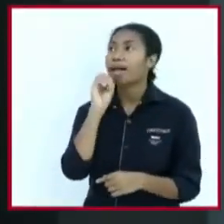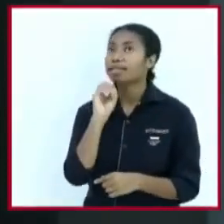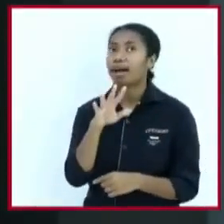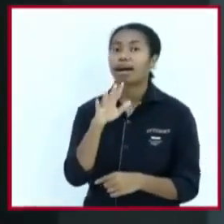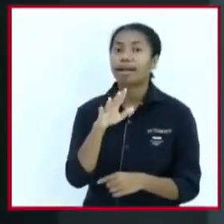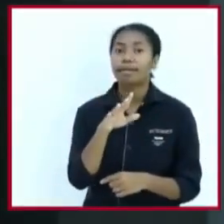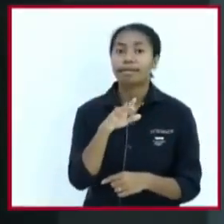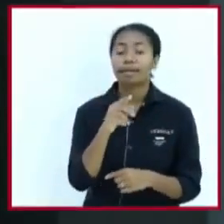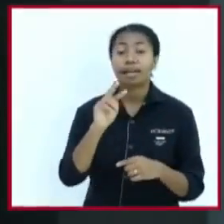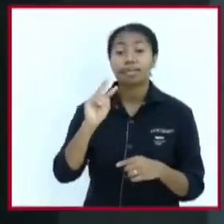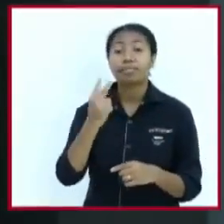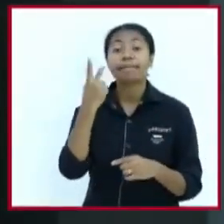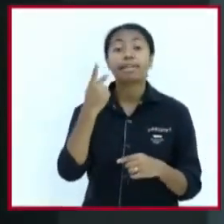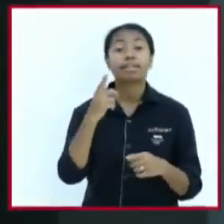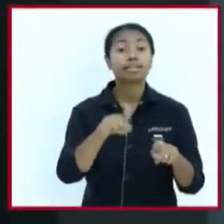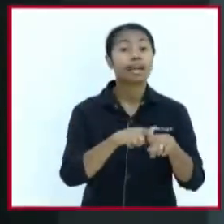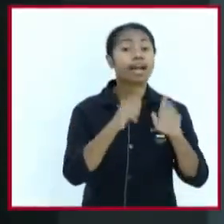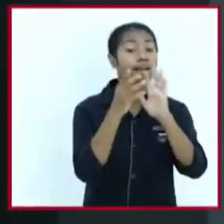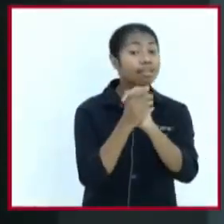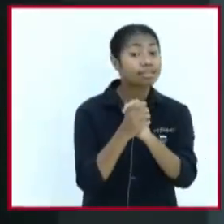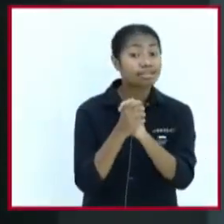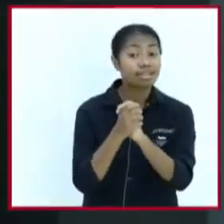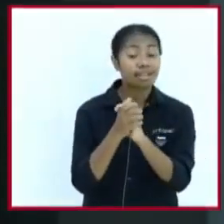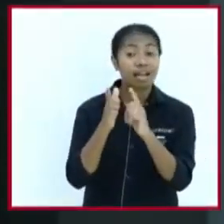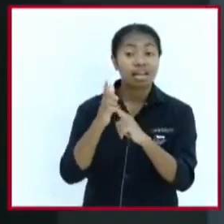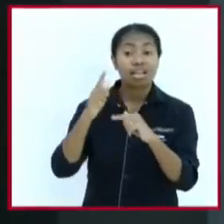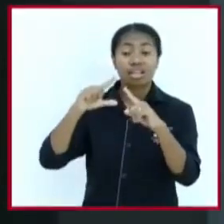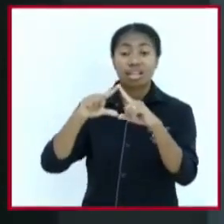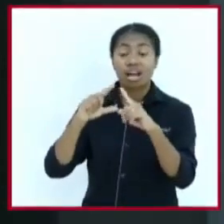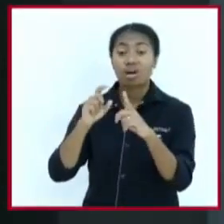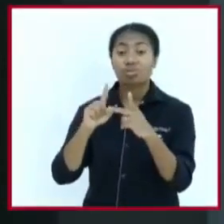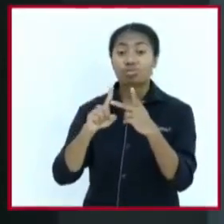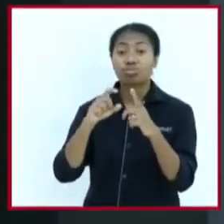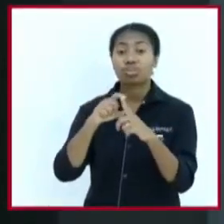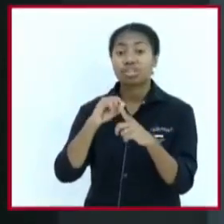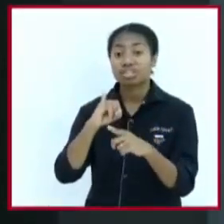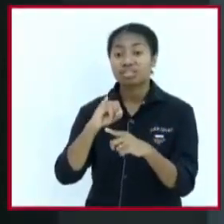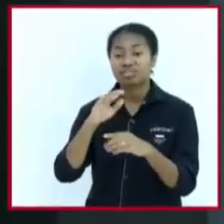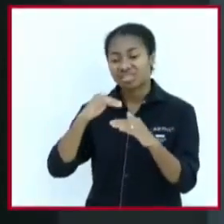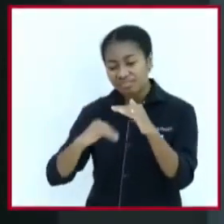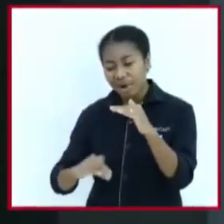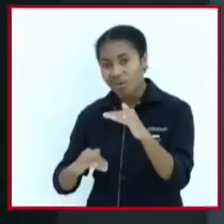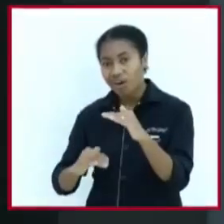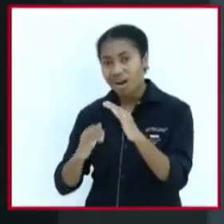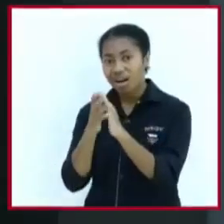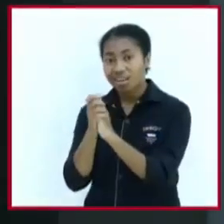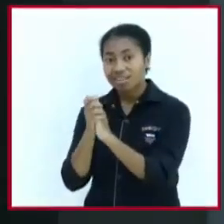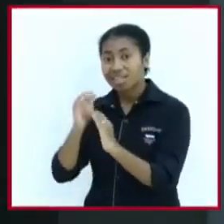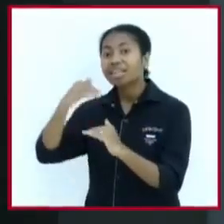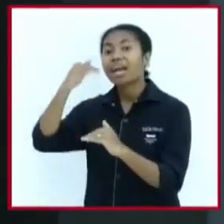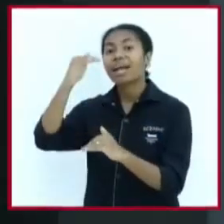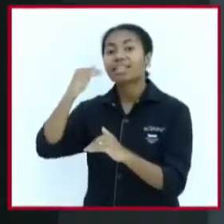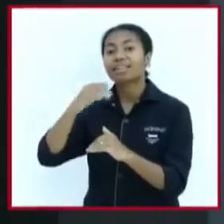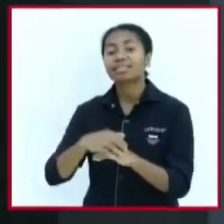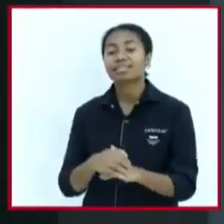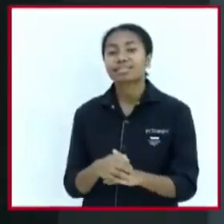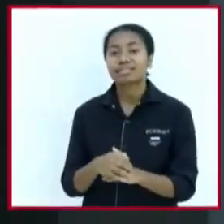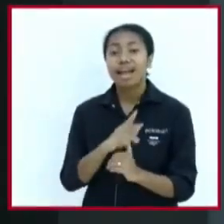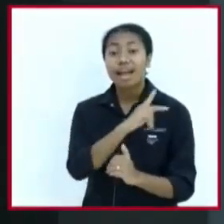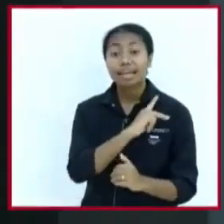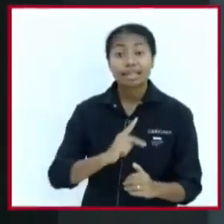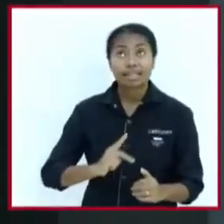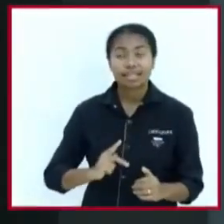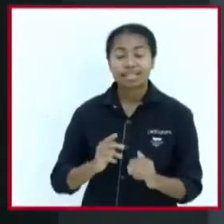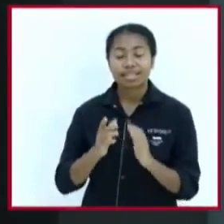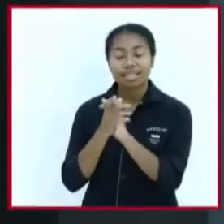dibanding dengan Kristen Yahudi di bawah Kristen yeates Kristen dengan Kristus